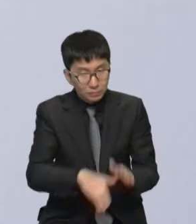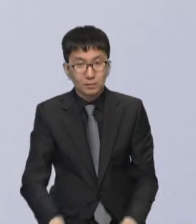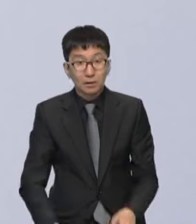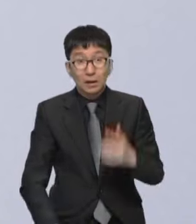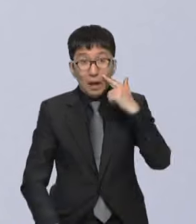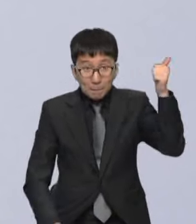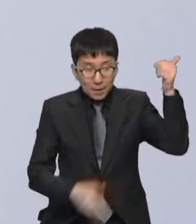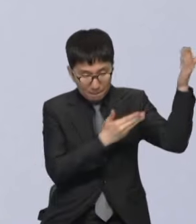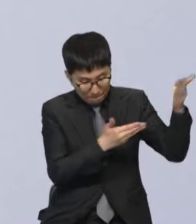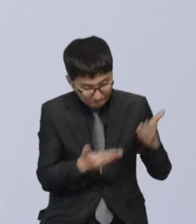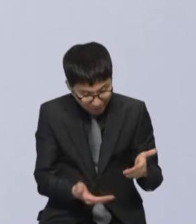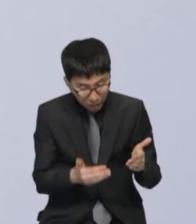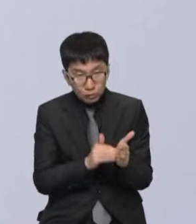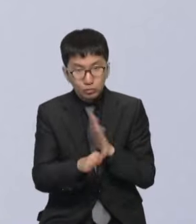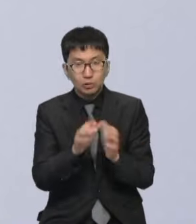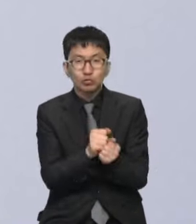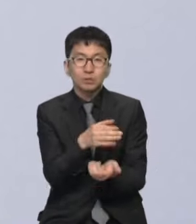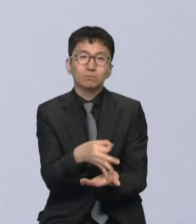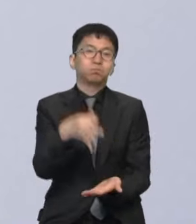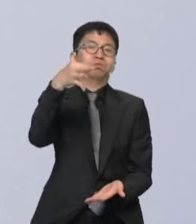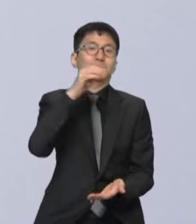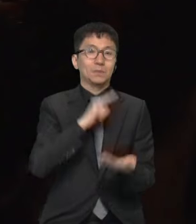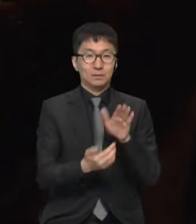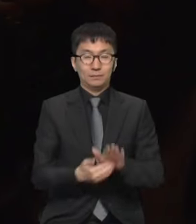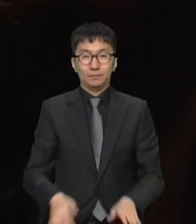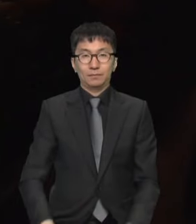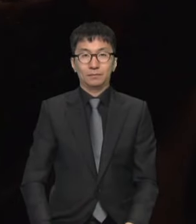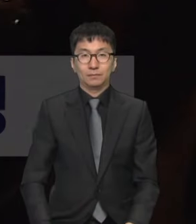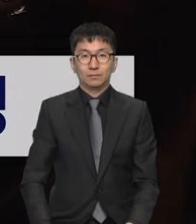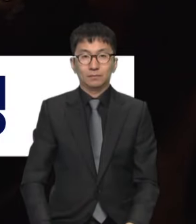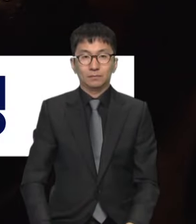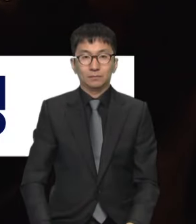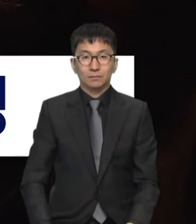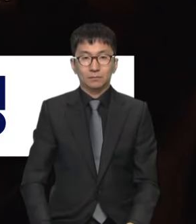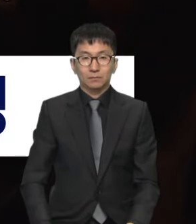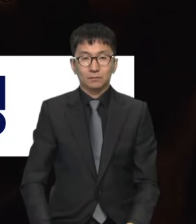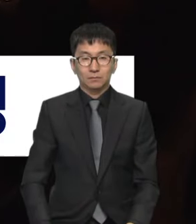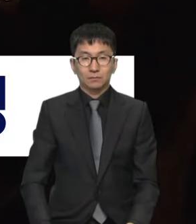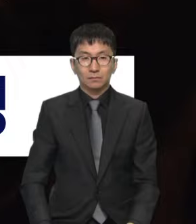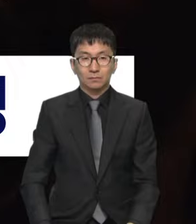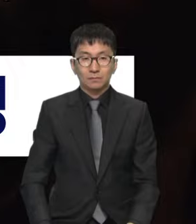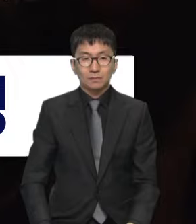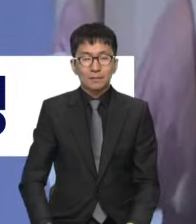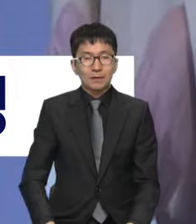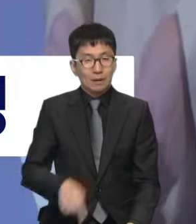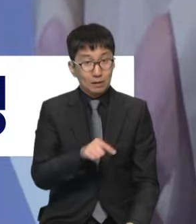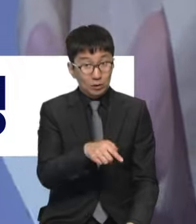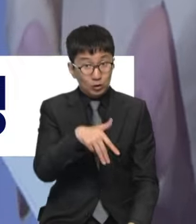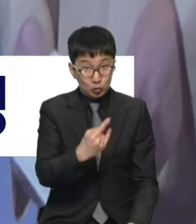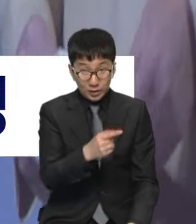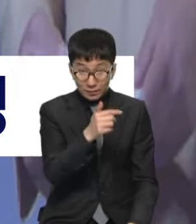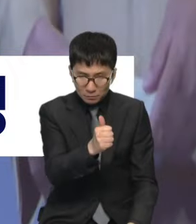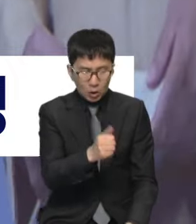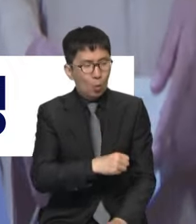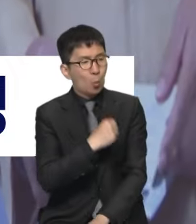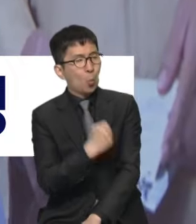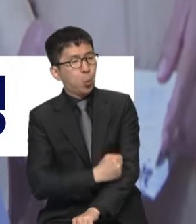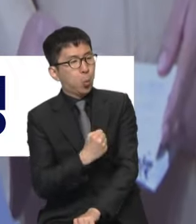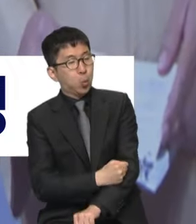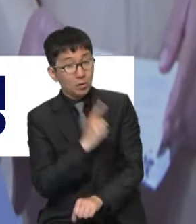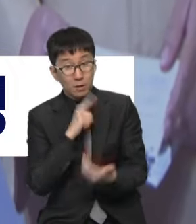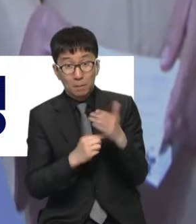이후 주식 가치가 훨씬 크게 올랐던 겁니다. 최 회장을 이른바 자수성가형으로 평가한 건데 당초